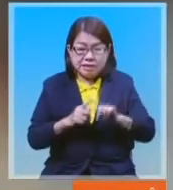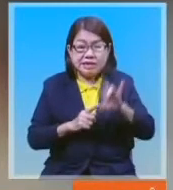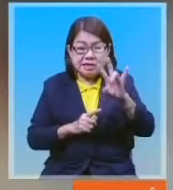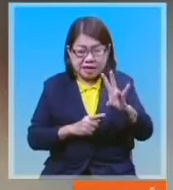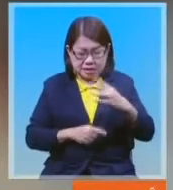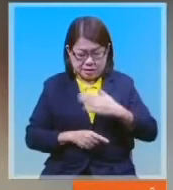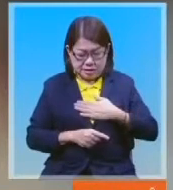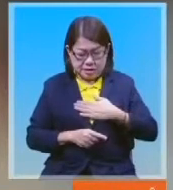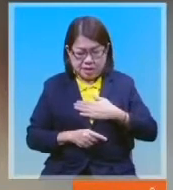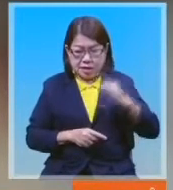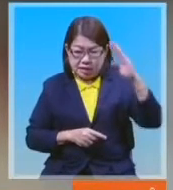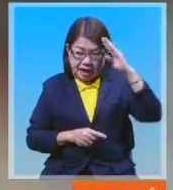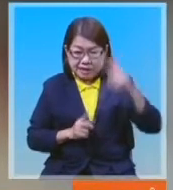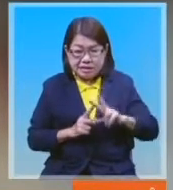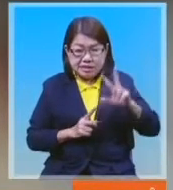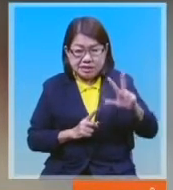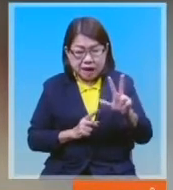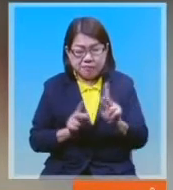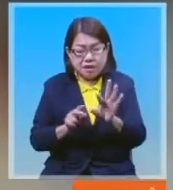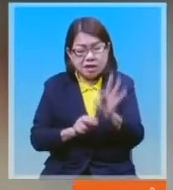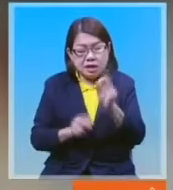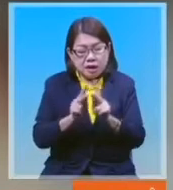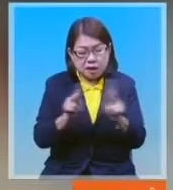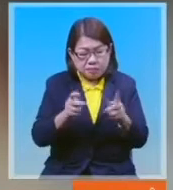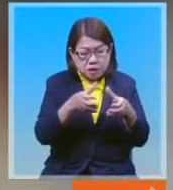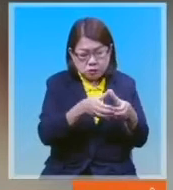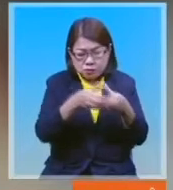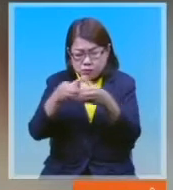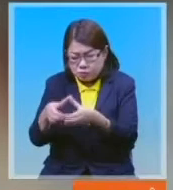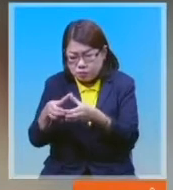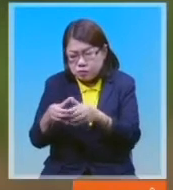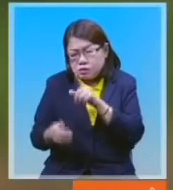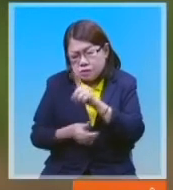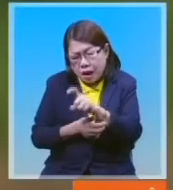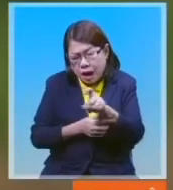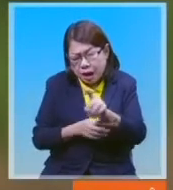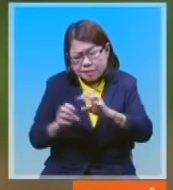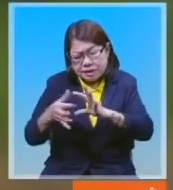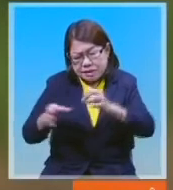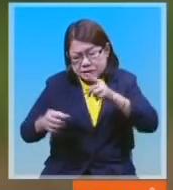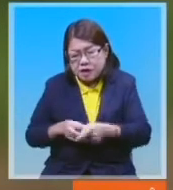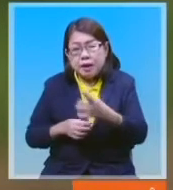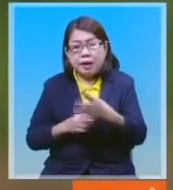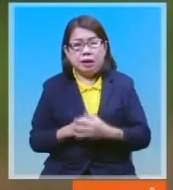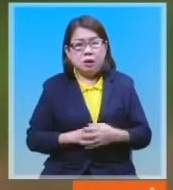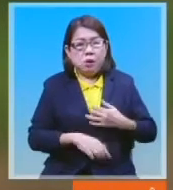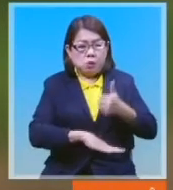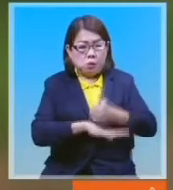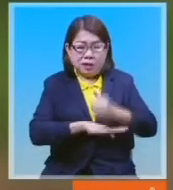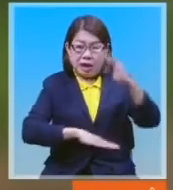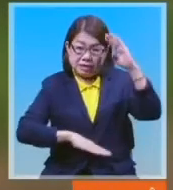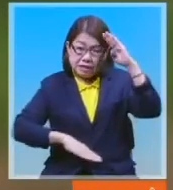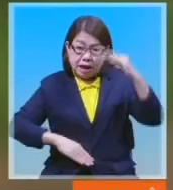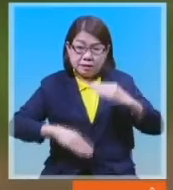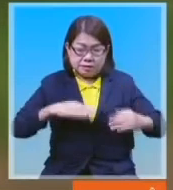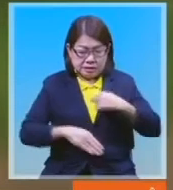คณะกรรมการสอบสวนทั้งหมดให้มา